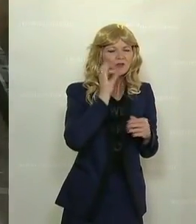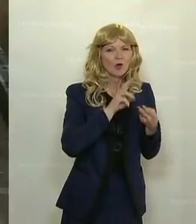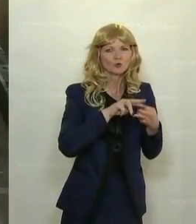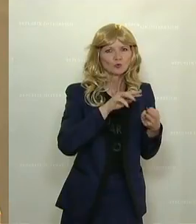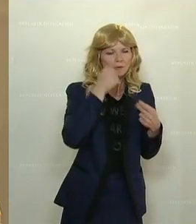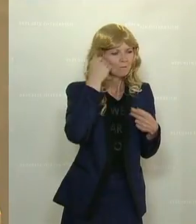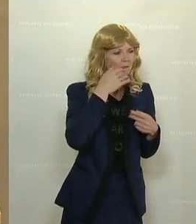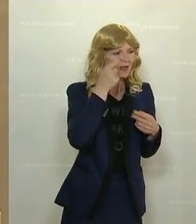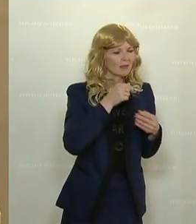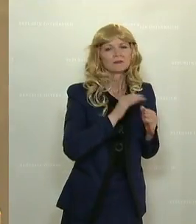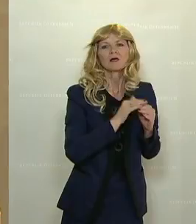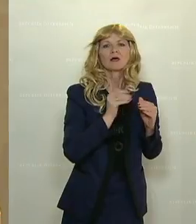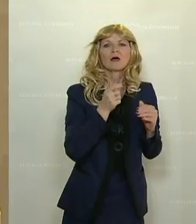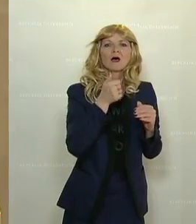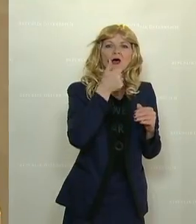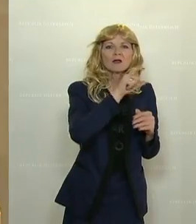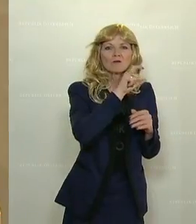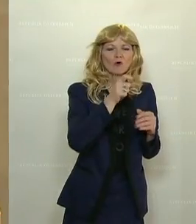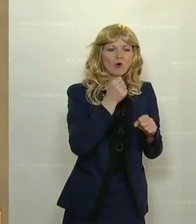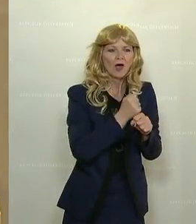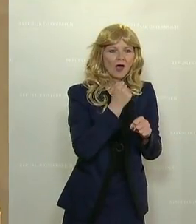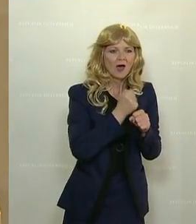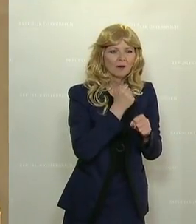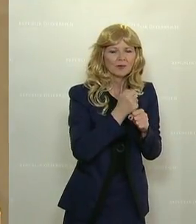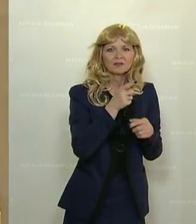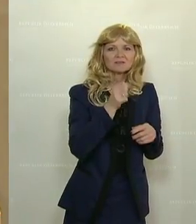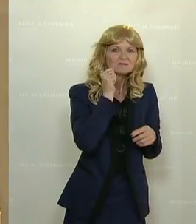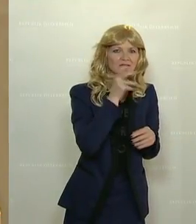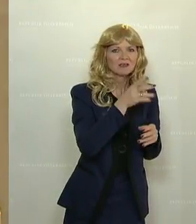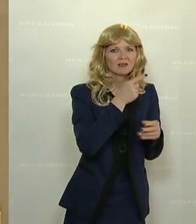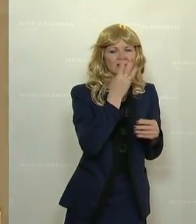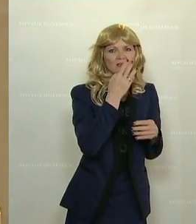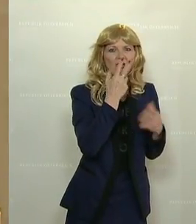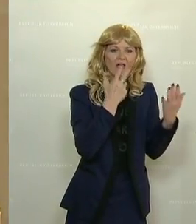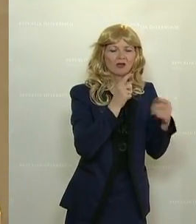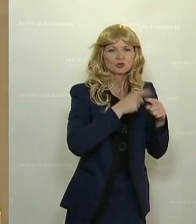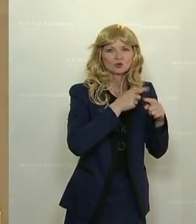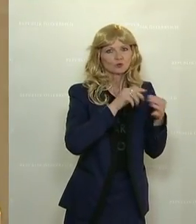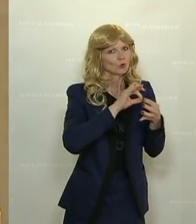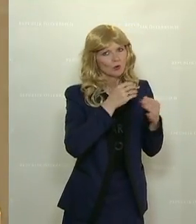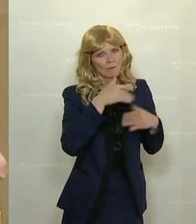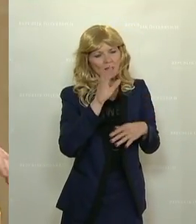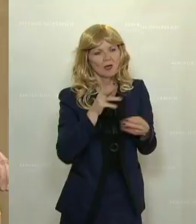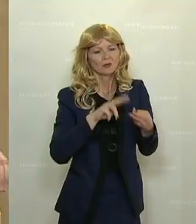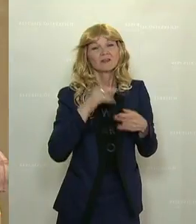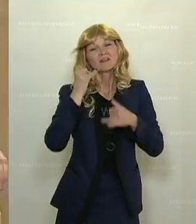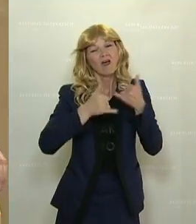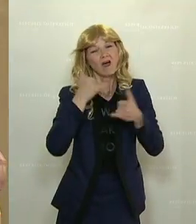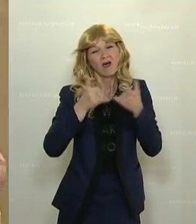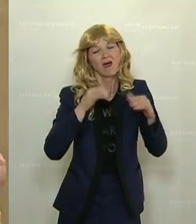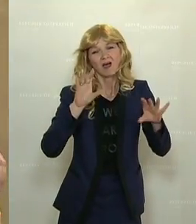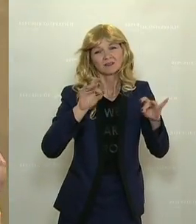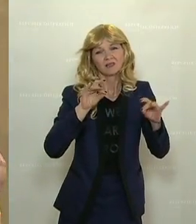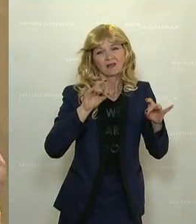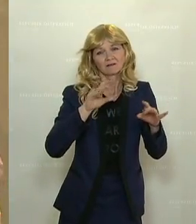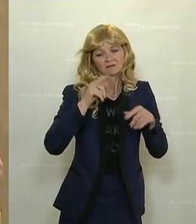wöchentlich 40 Stunden Arbeit verrichten oder mehr und die das jahrzehntelang machen und trotzdem keinen